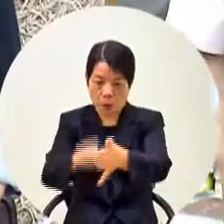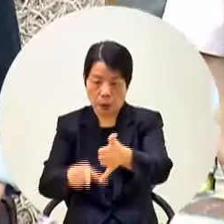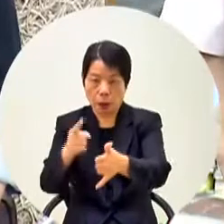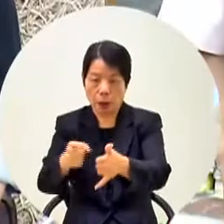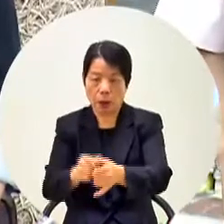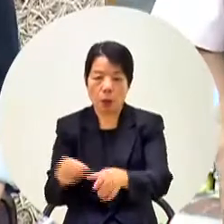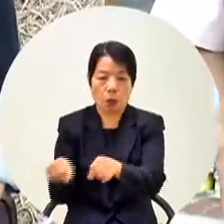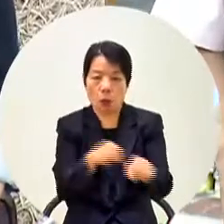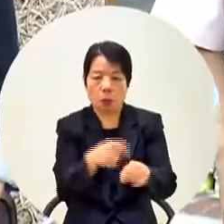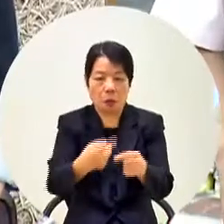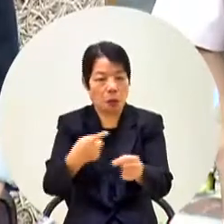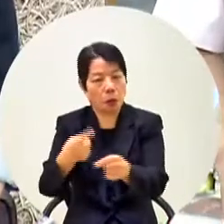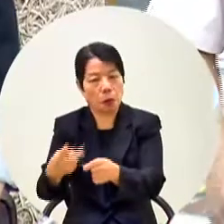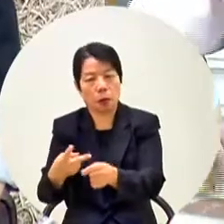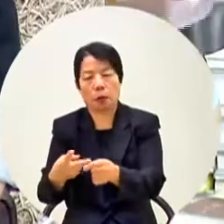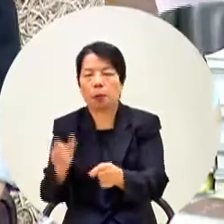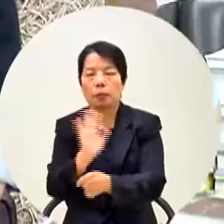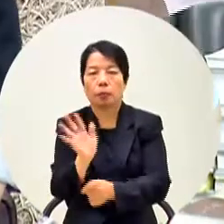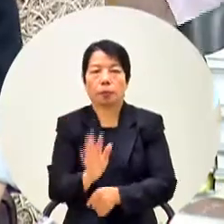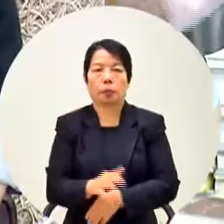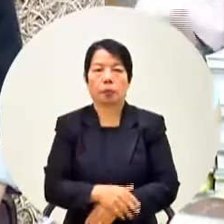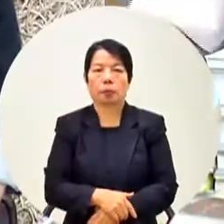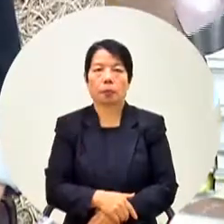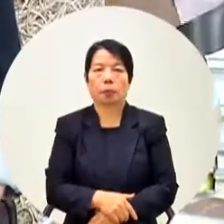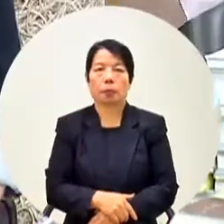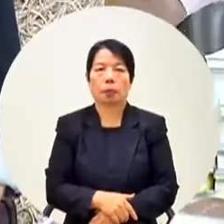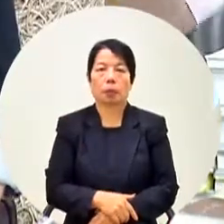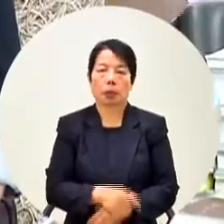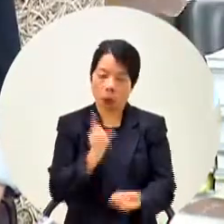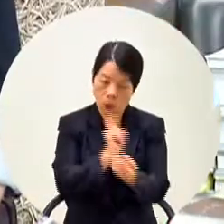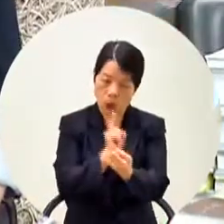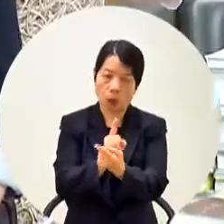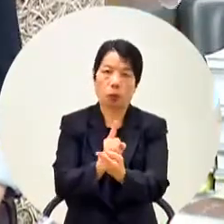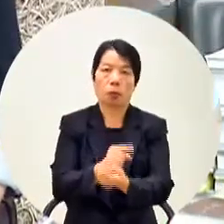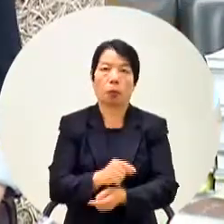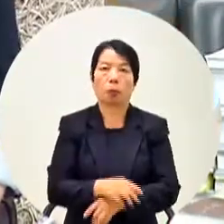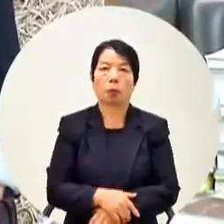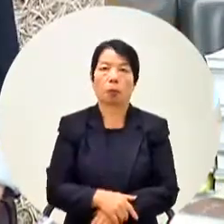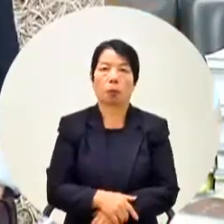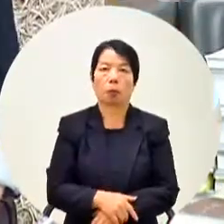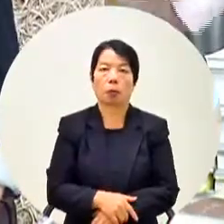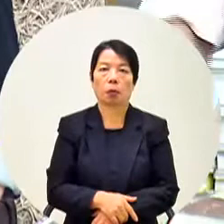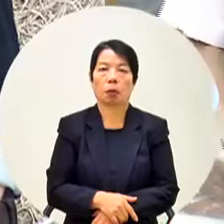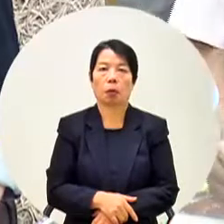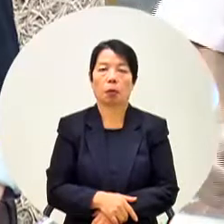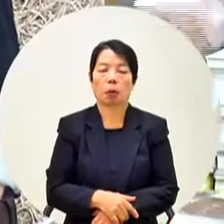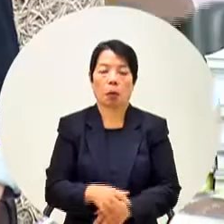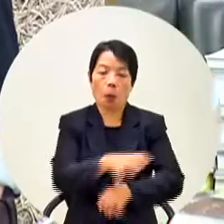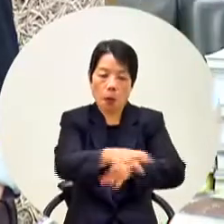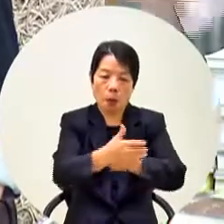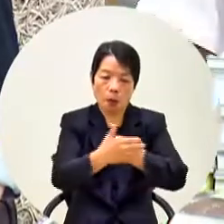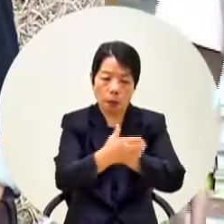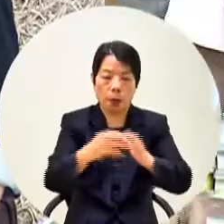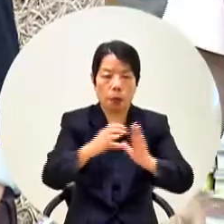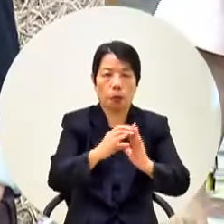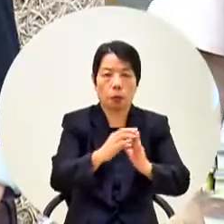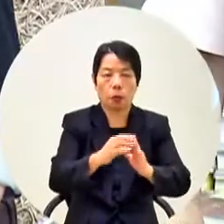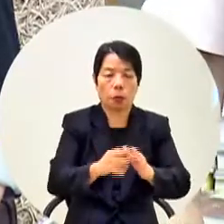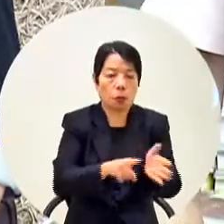年两年哦。 我们会尽量来辅导他们。哦、 你对我们的环保局的人员的专